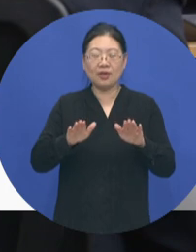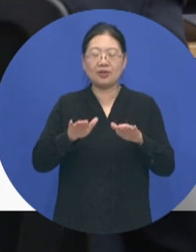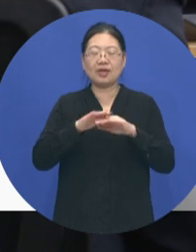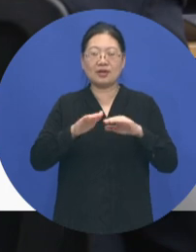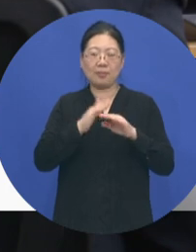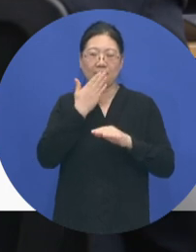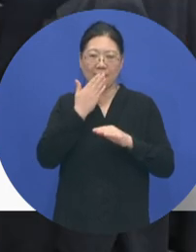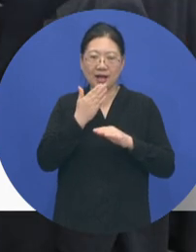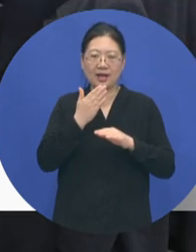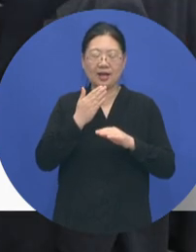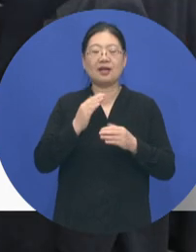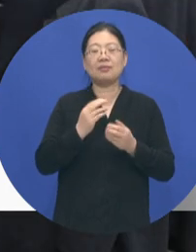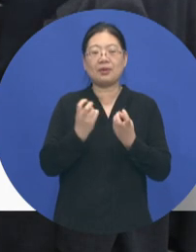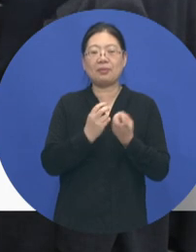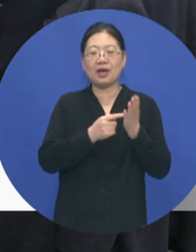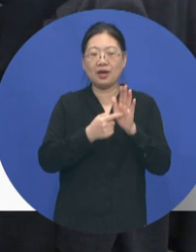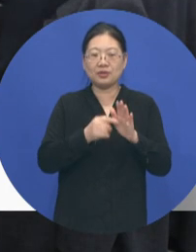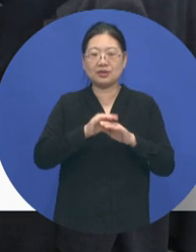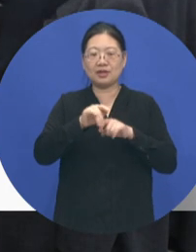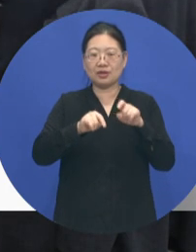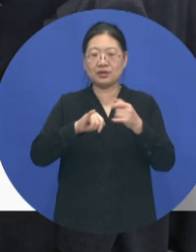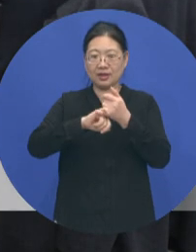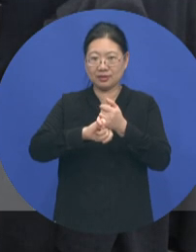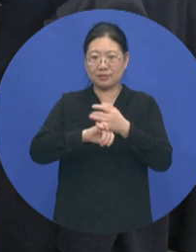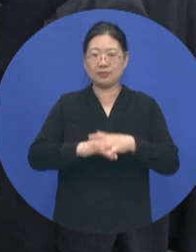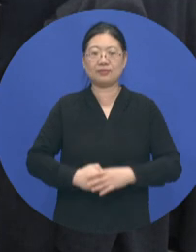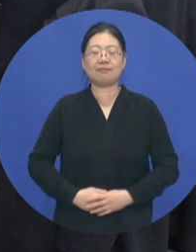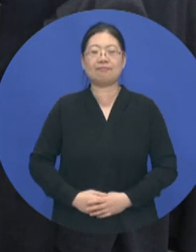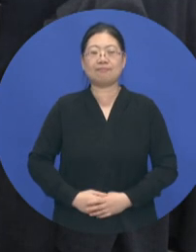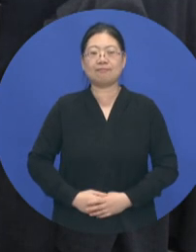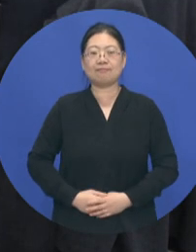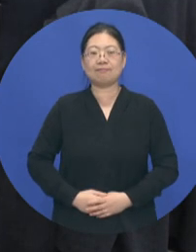내고 실천에 옮길 것을 약속했습니다